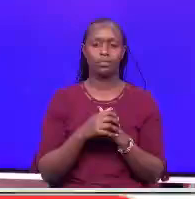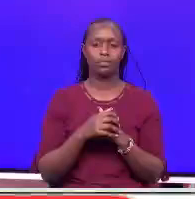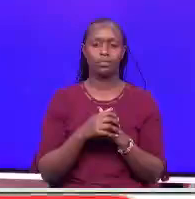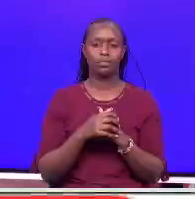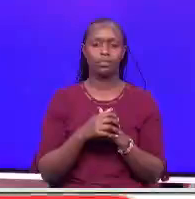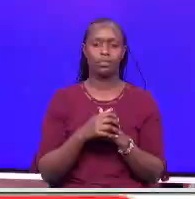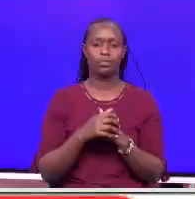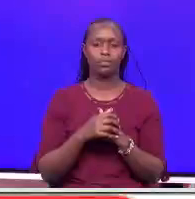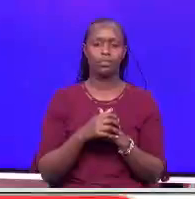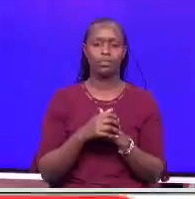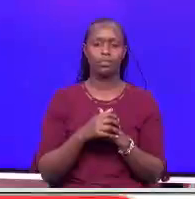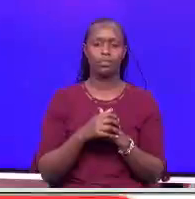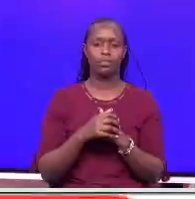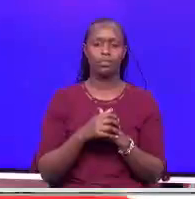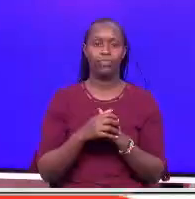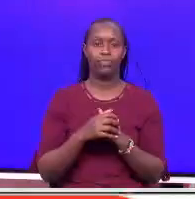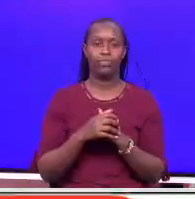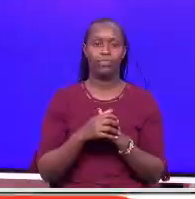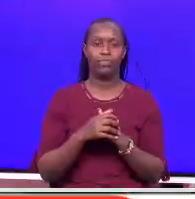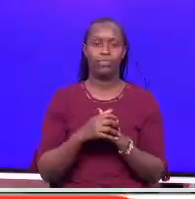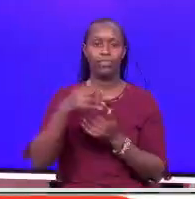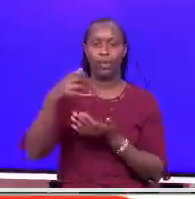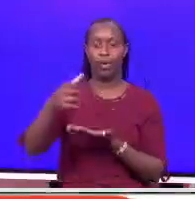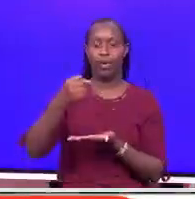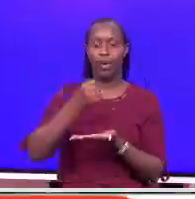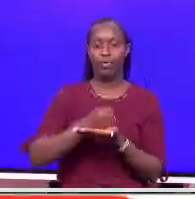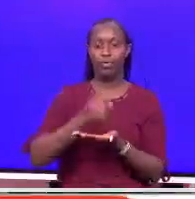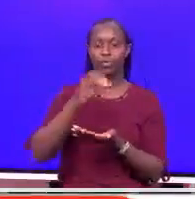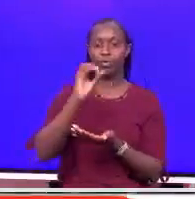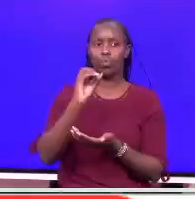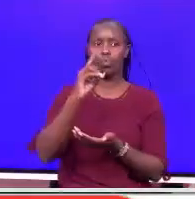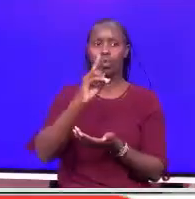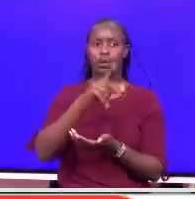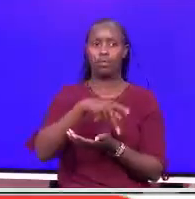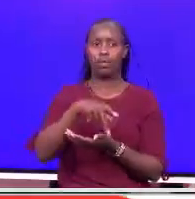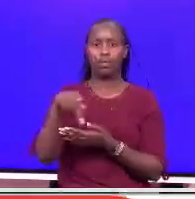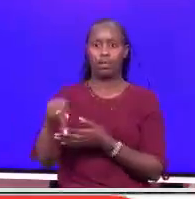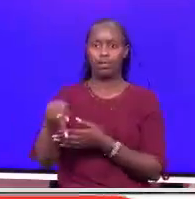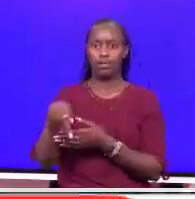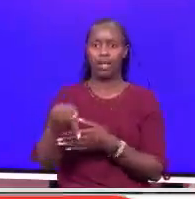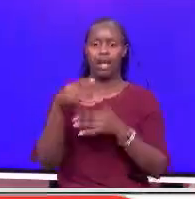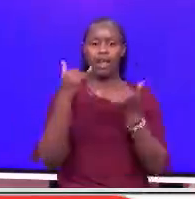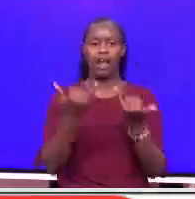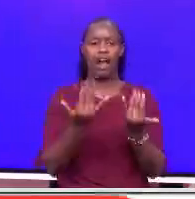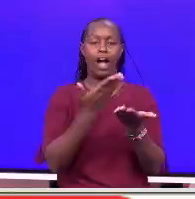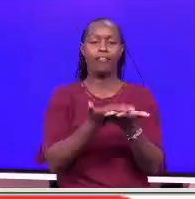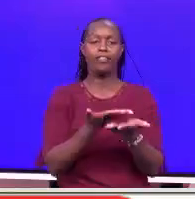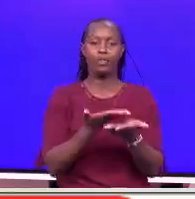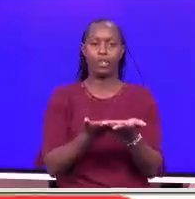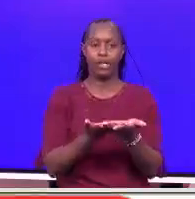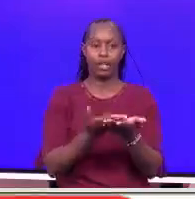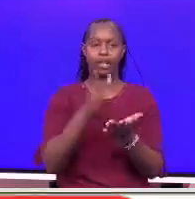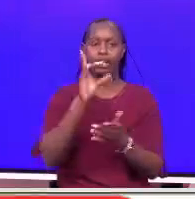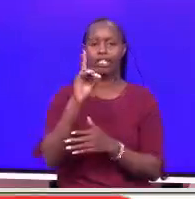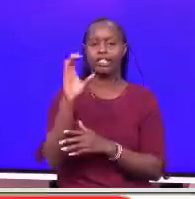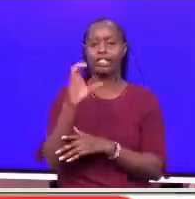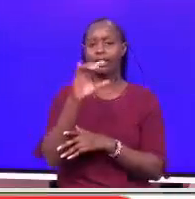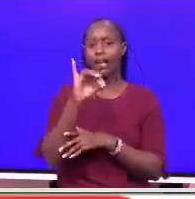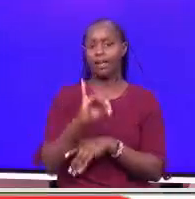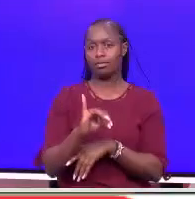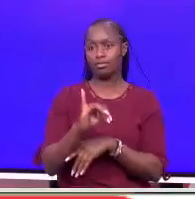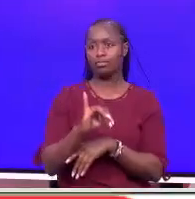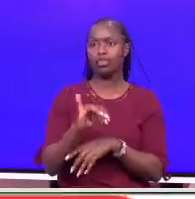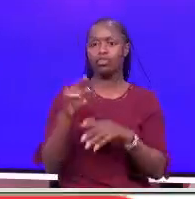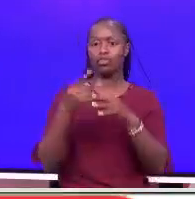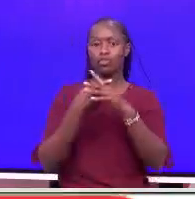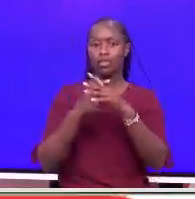Katika taarifa, ofisi ya mkurugenzi wa mashtaka nchini, ODPP, imeagiza idara ya upelelezi wa jinai, DCI,